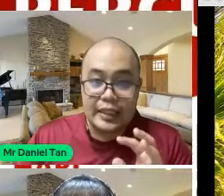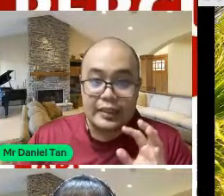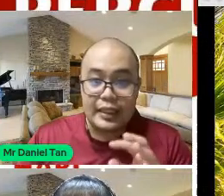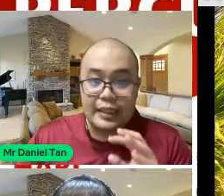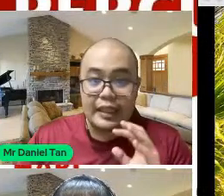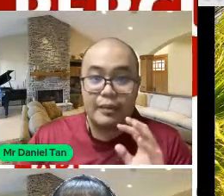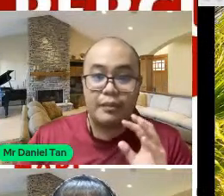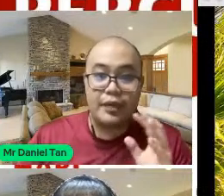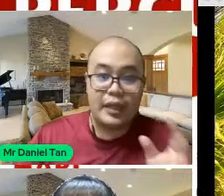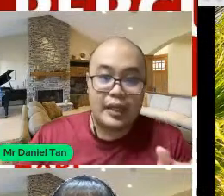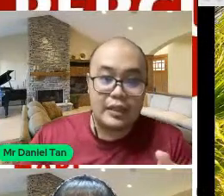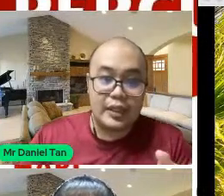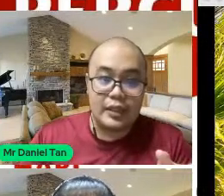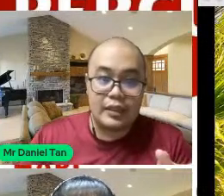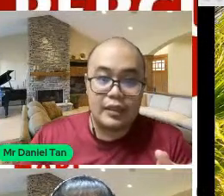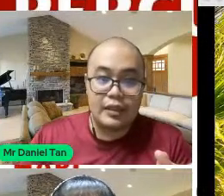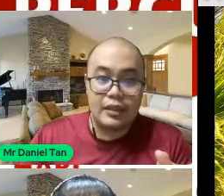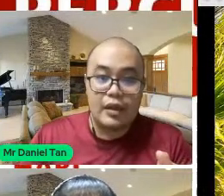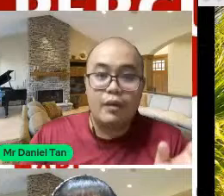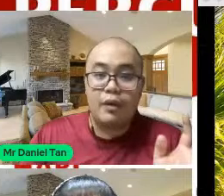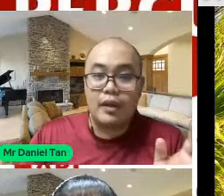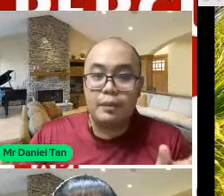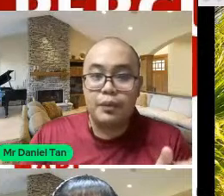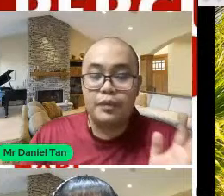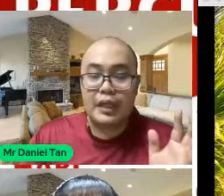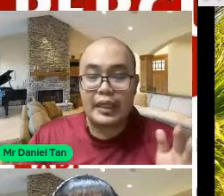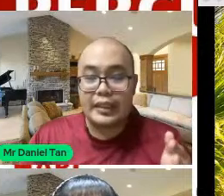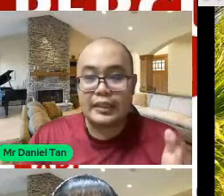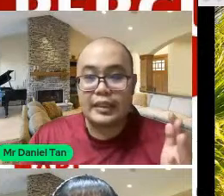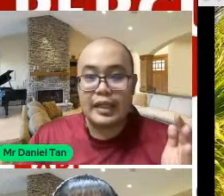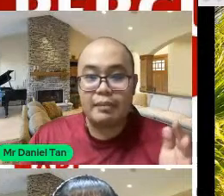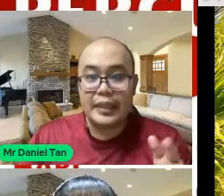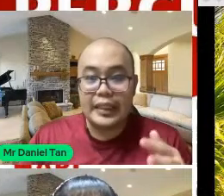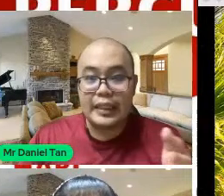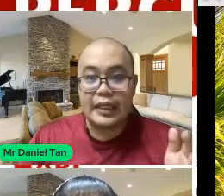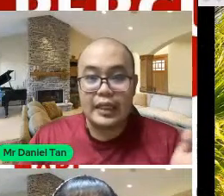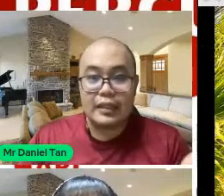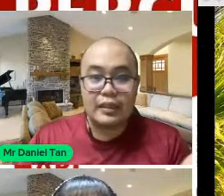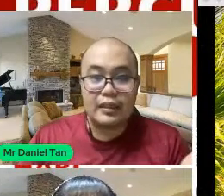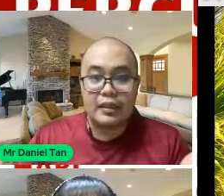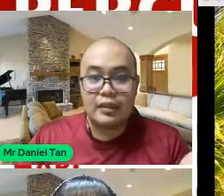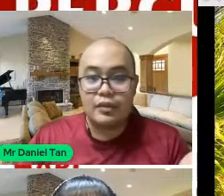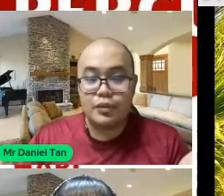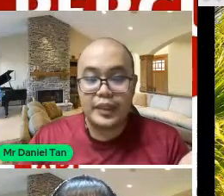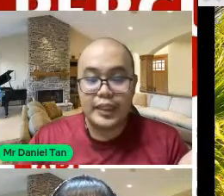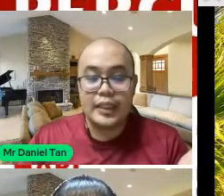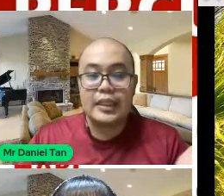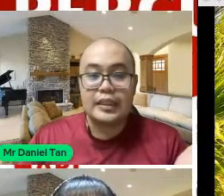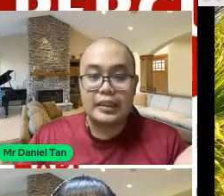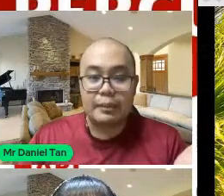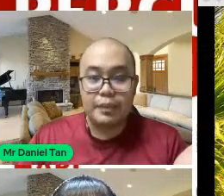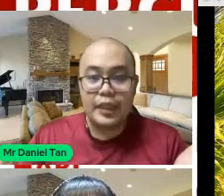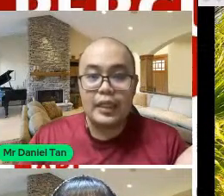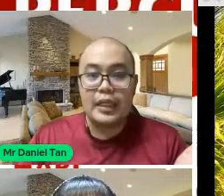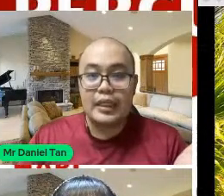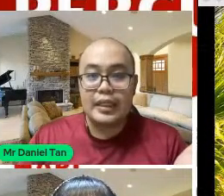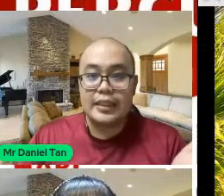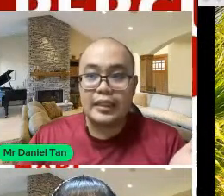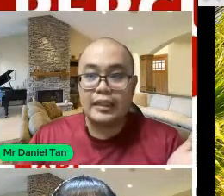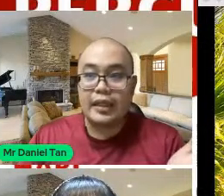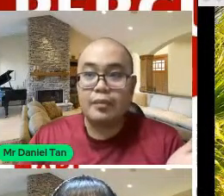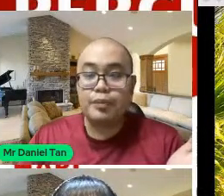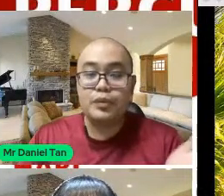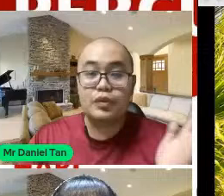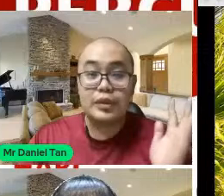gajah terhadap berkahnya walaupun rasanya telah meninggal dunia tetapi